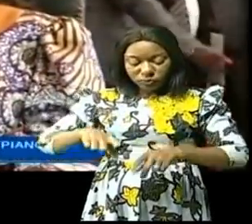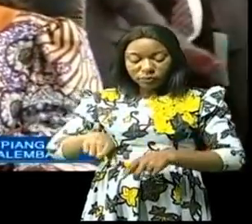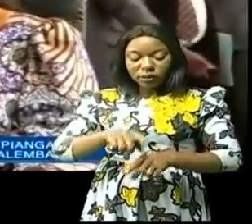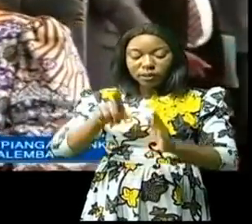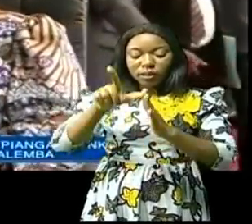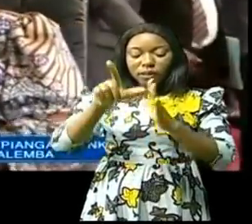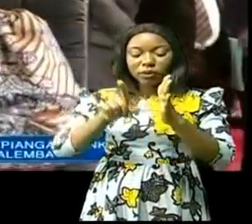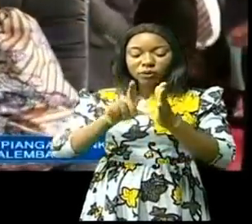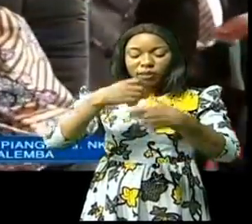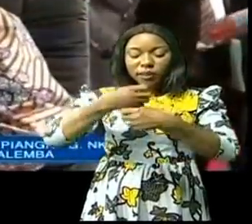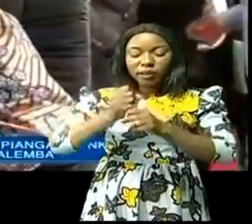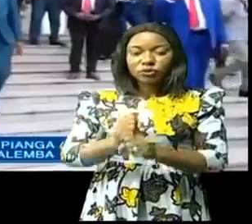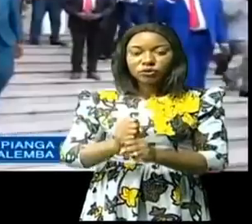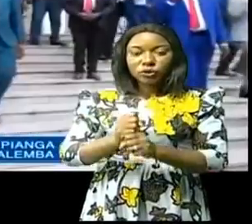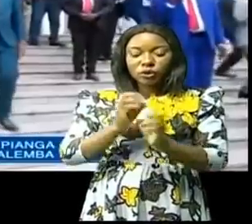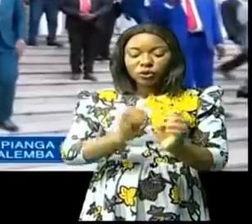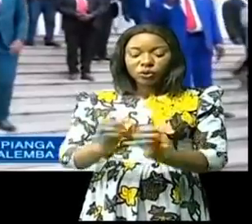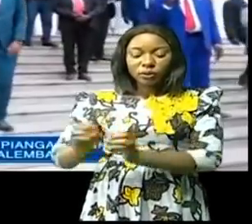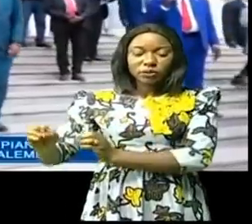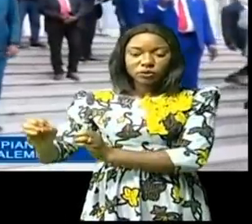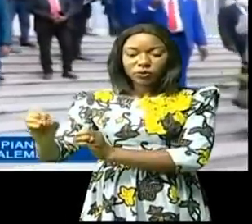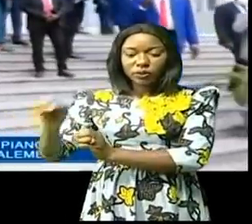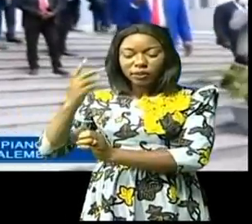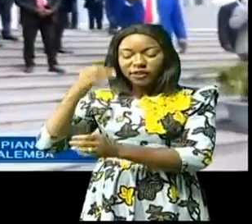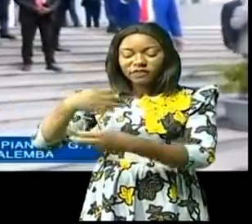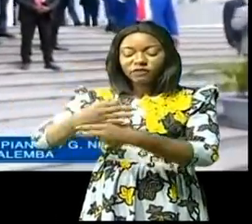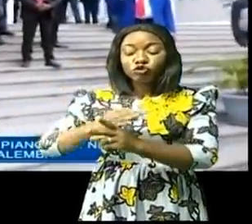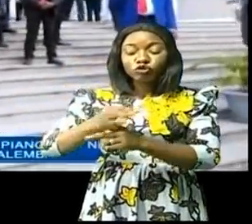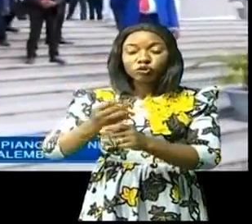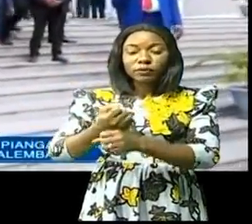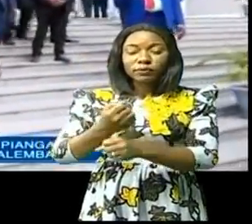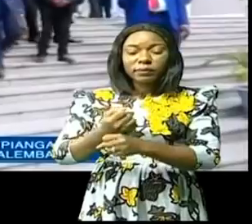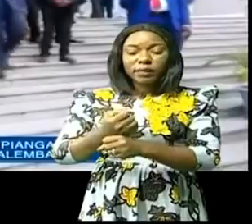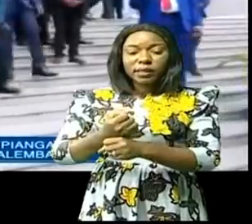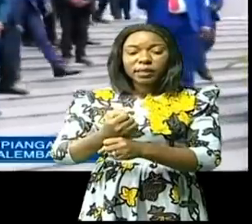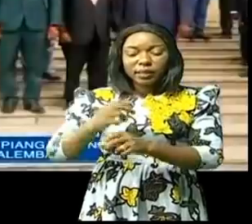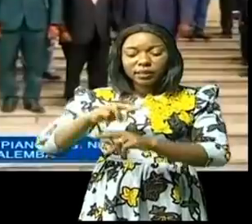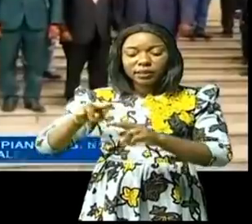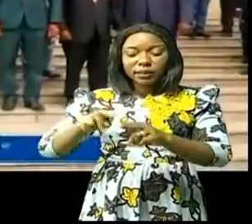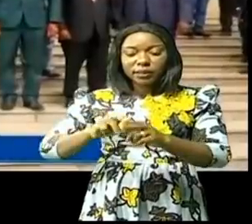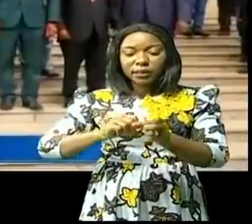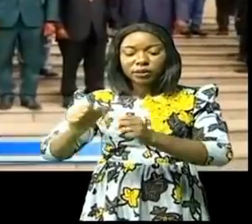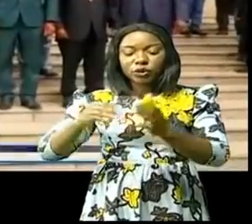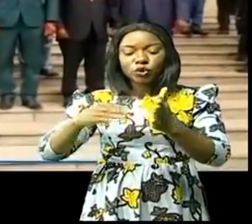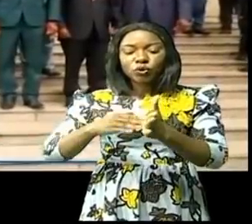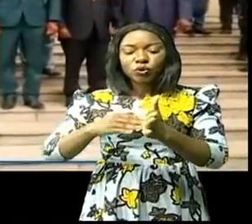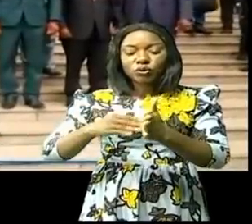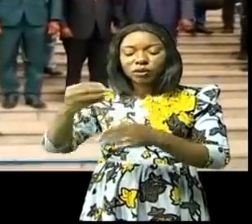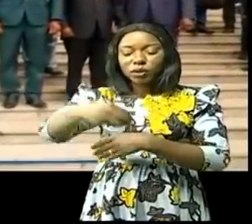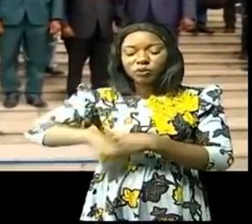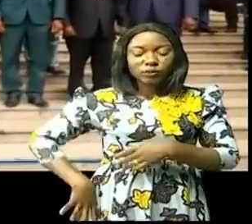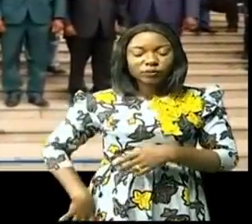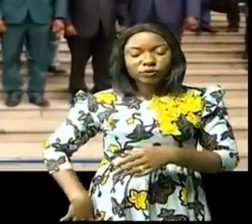loi portant création, organisation et fonctionnement de l'Agence nationale de lutte contre la